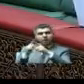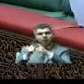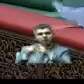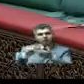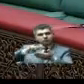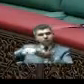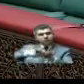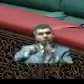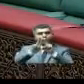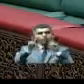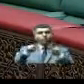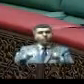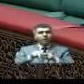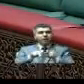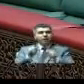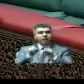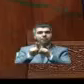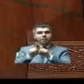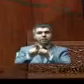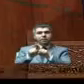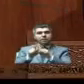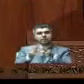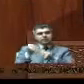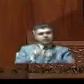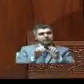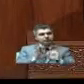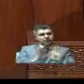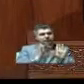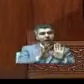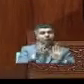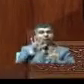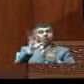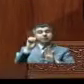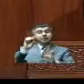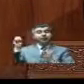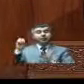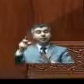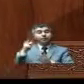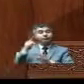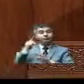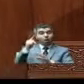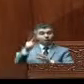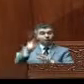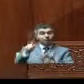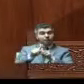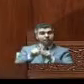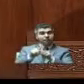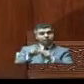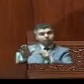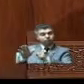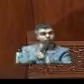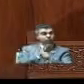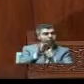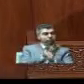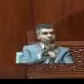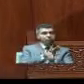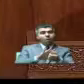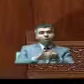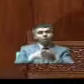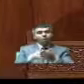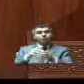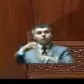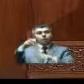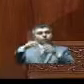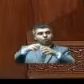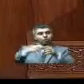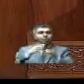حث المصالح المعنية على تجهيز ملاجئ ثلوج لإيواء مستعملي الطرق عند الاقتضاء. التعاقد مع